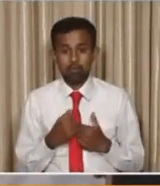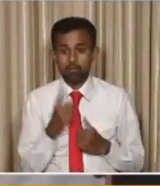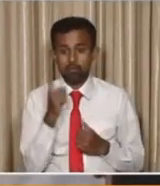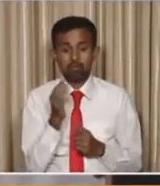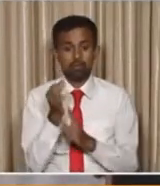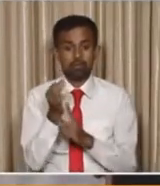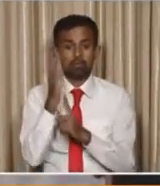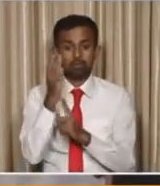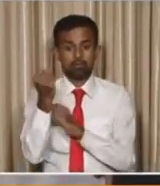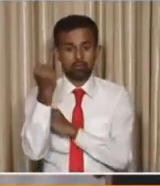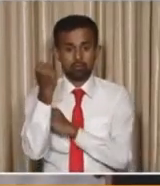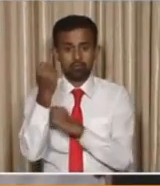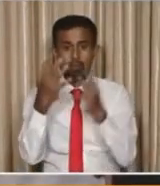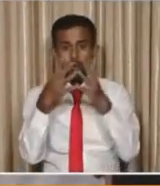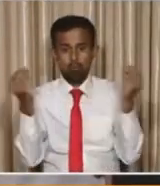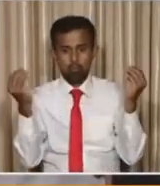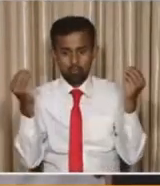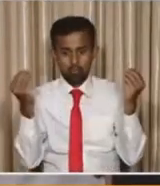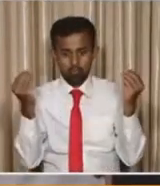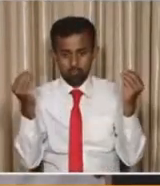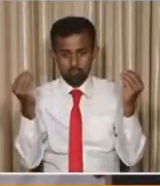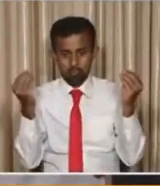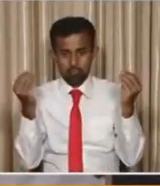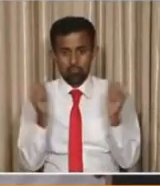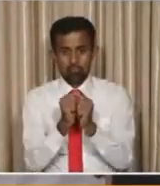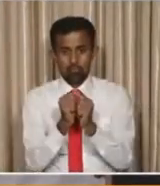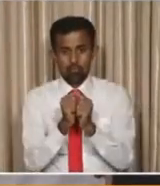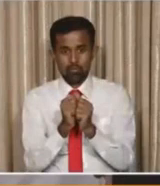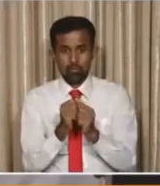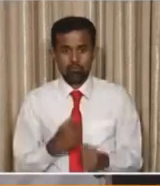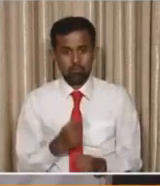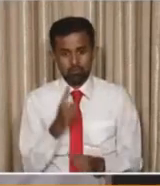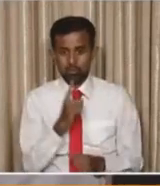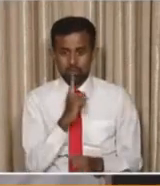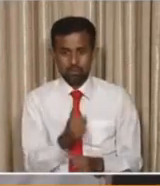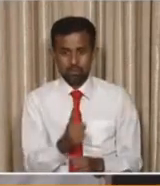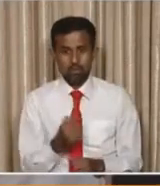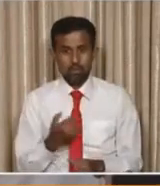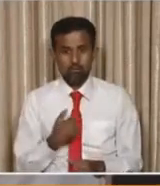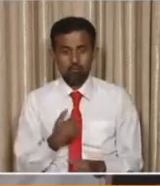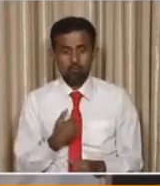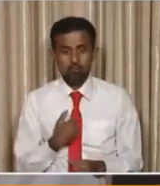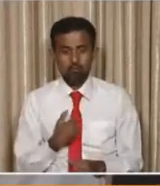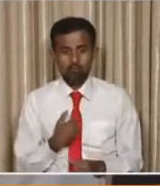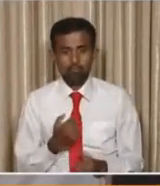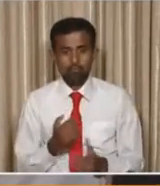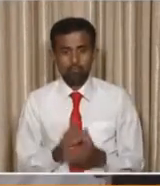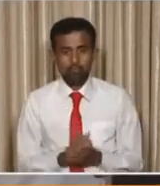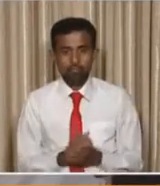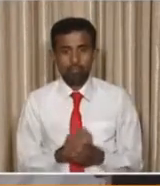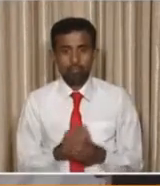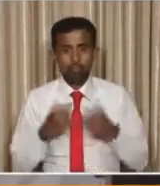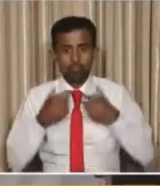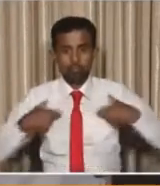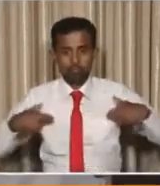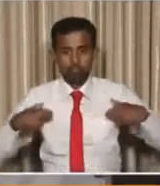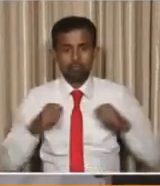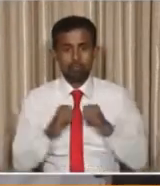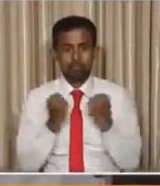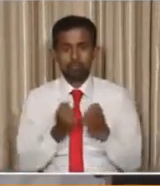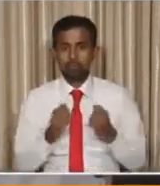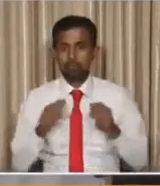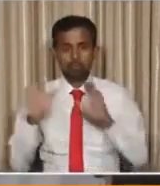විධායක ජනාධිපතිකම අහෝසි කරන්නට ක්‍රියා කරන මම එකක් කියන්නම්. මට ඔය නීතිඥ සංගමේ මාව